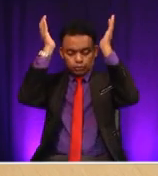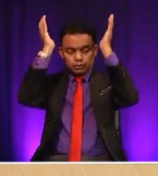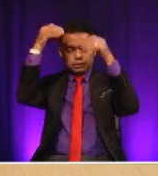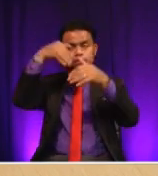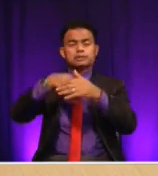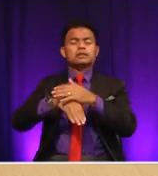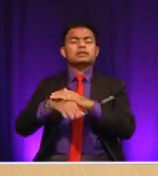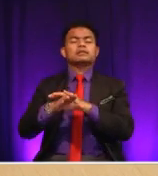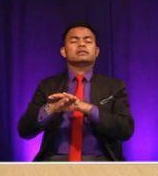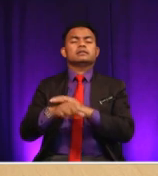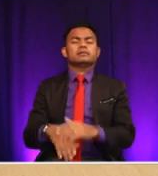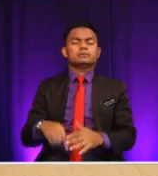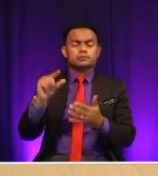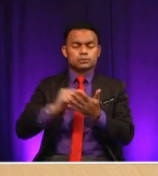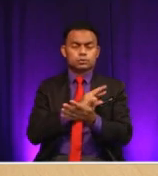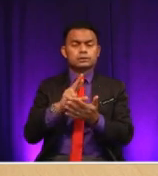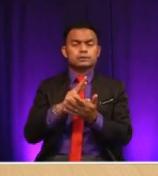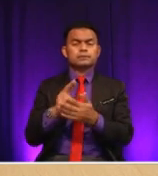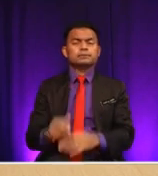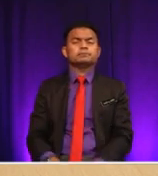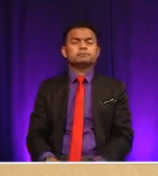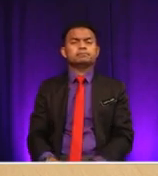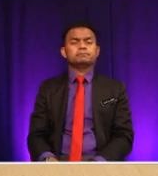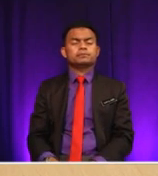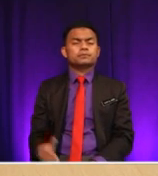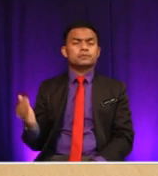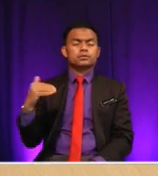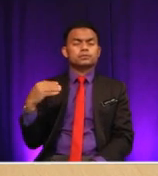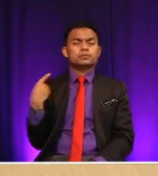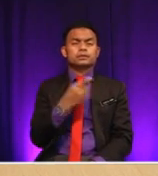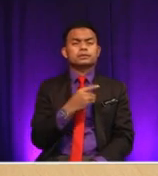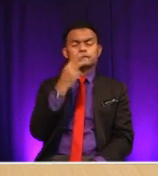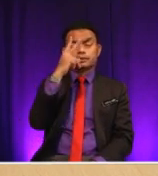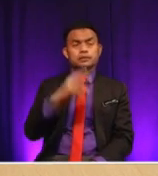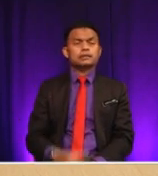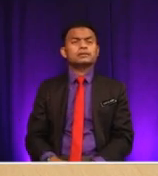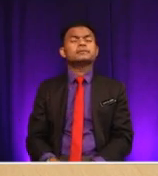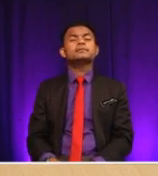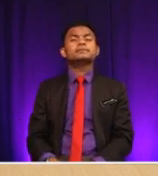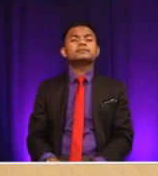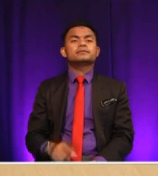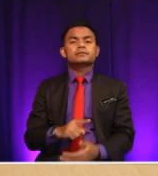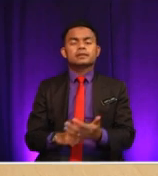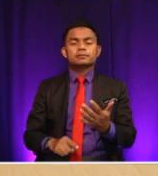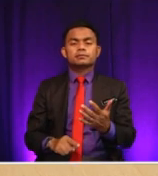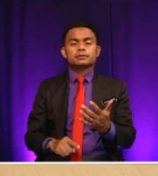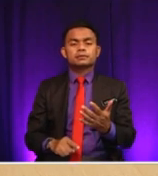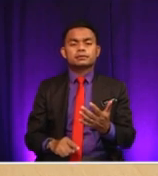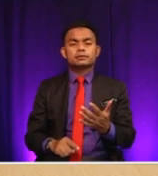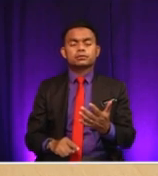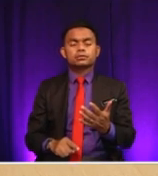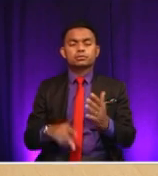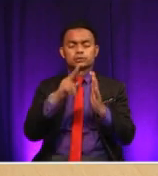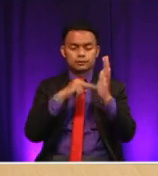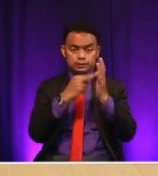foto hidup itu Sanjungan terhadap apa kita tengok yang seterusnya oke apa itu kritikan Sanjungan